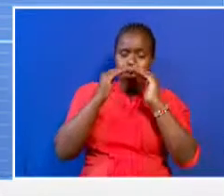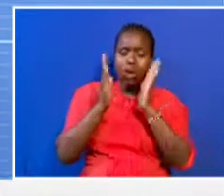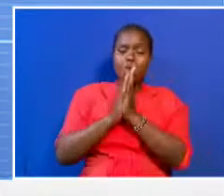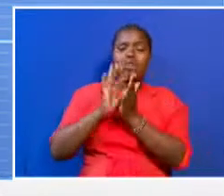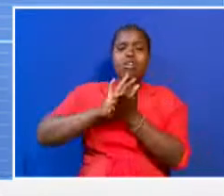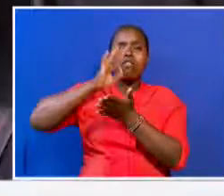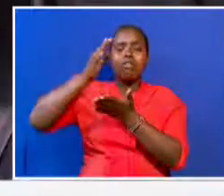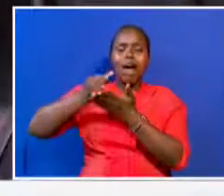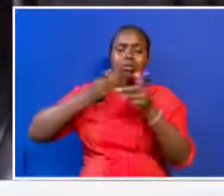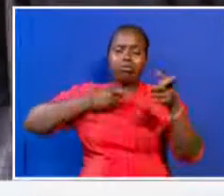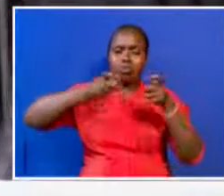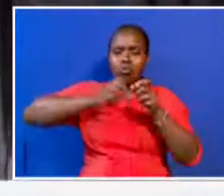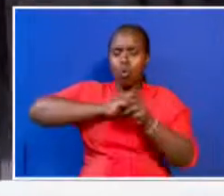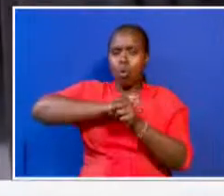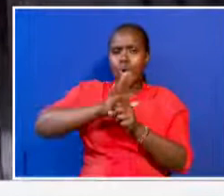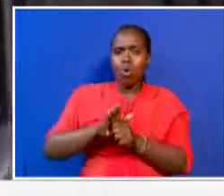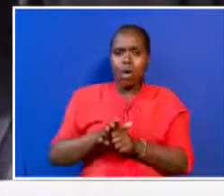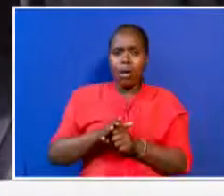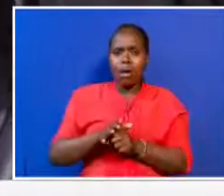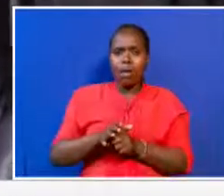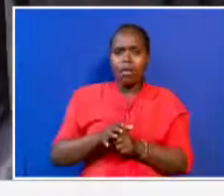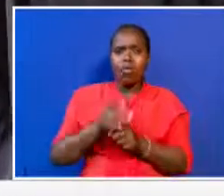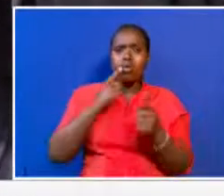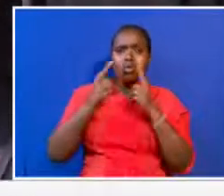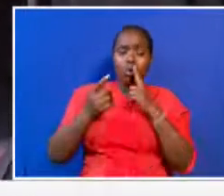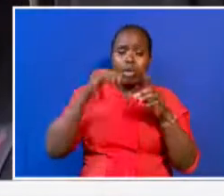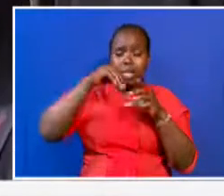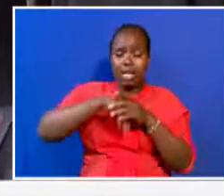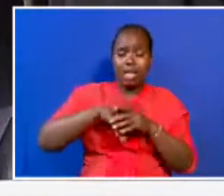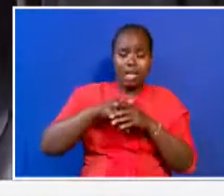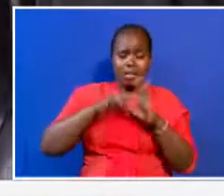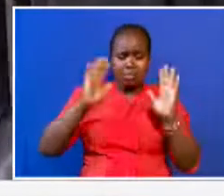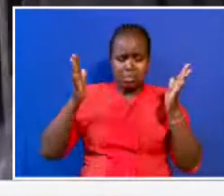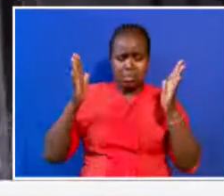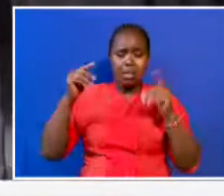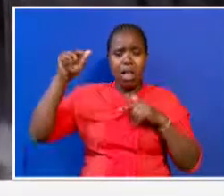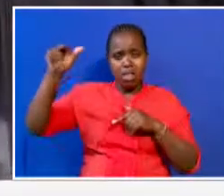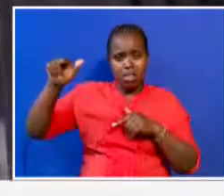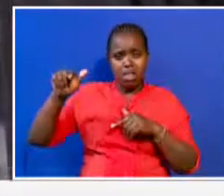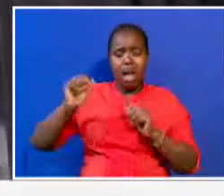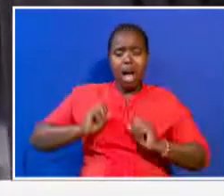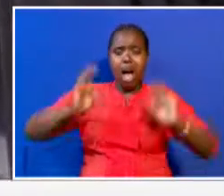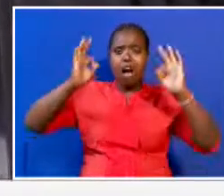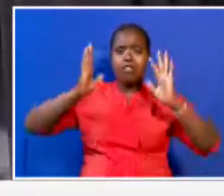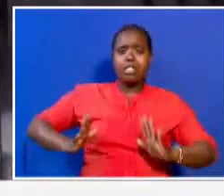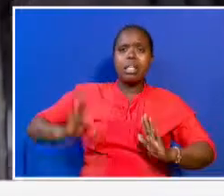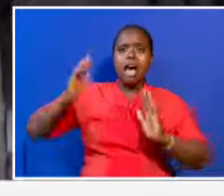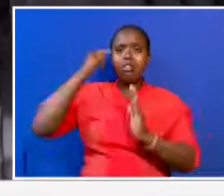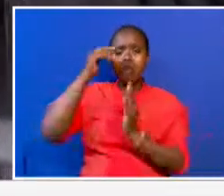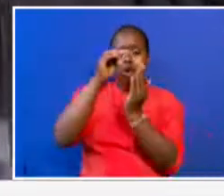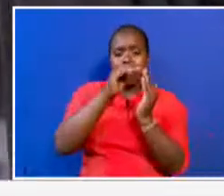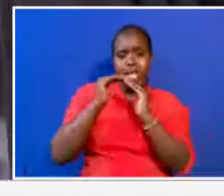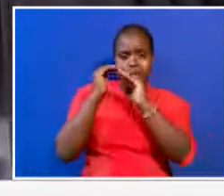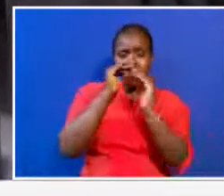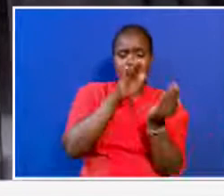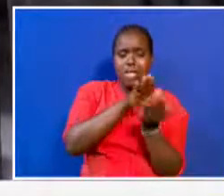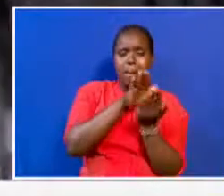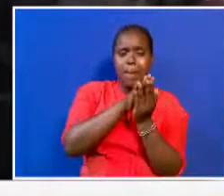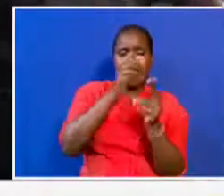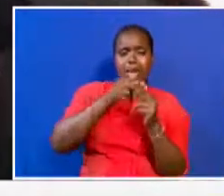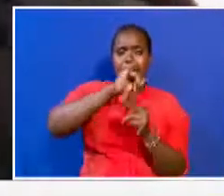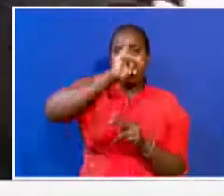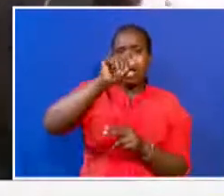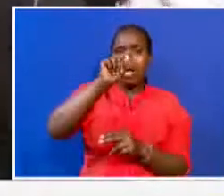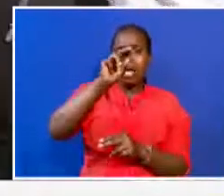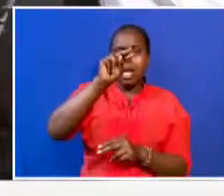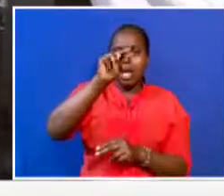fedha ya kupambana na virusi vya COVID-19. Wakizungumza katika hafla hiyo, afisa mkuu mtendaji wa benki ya Equity Daktari James